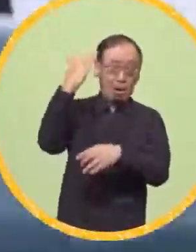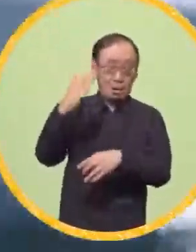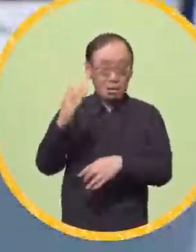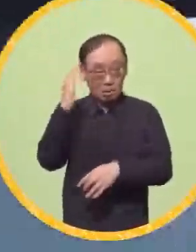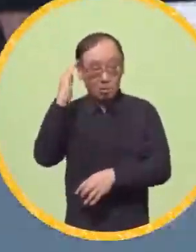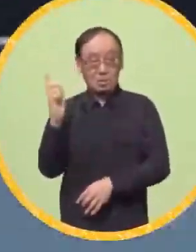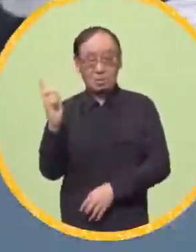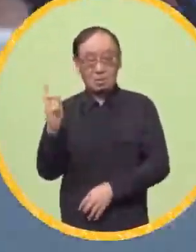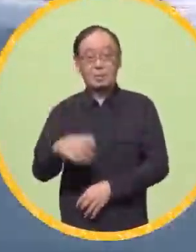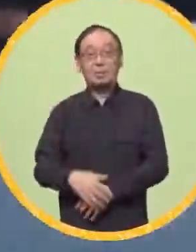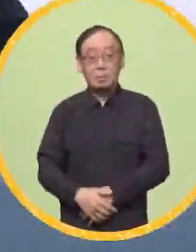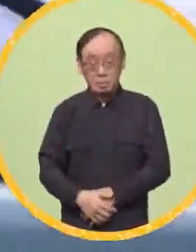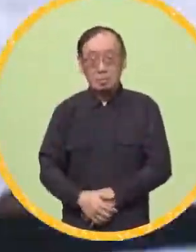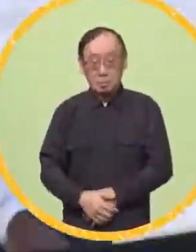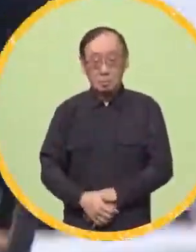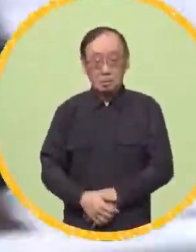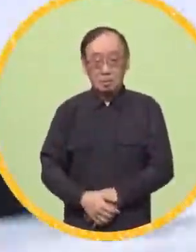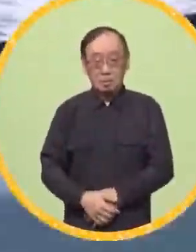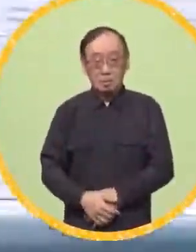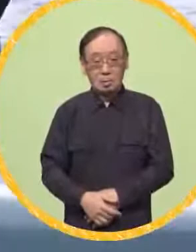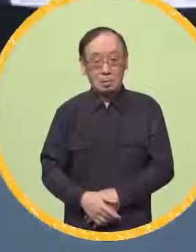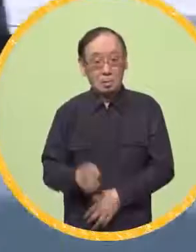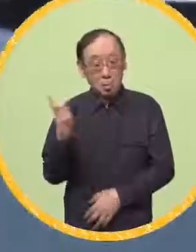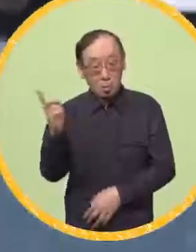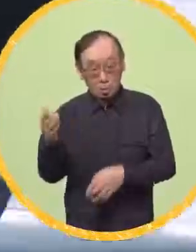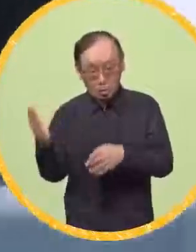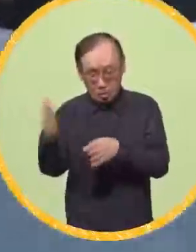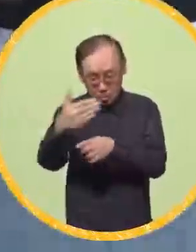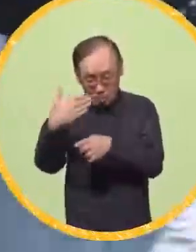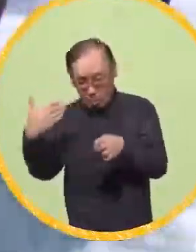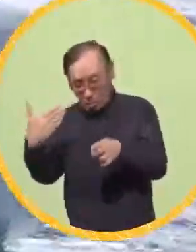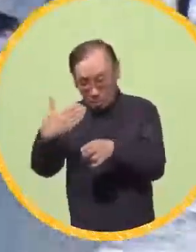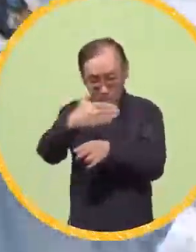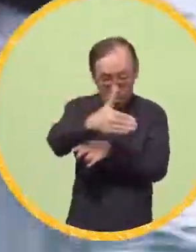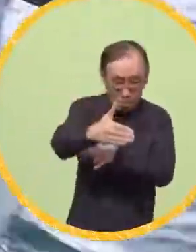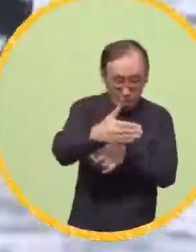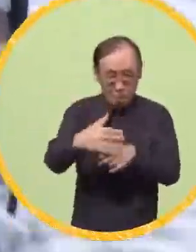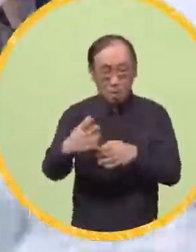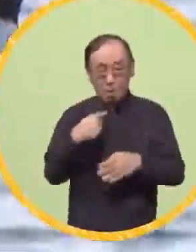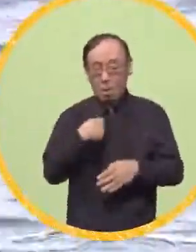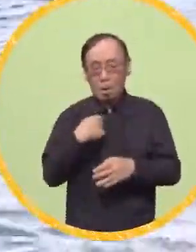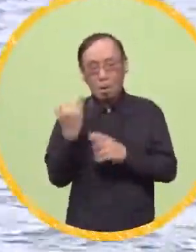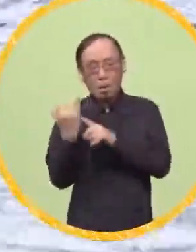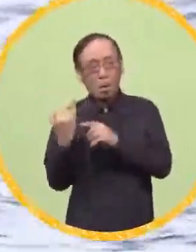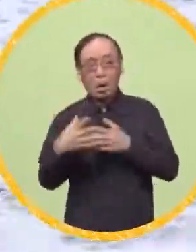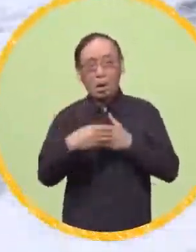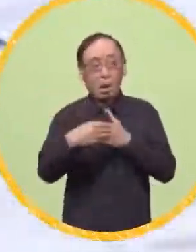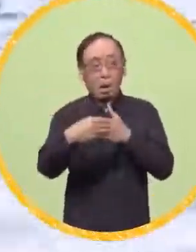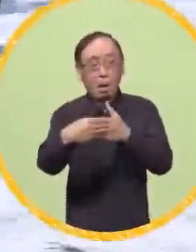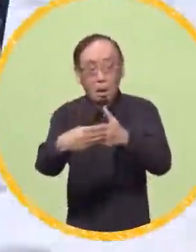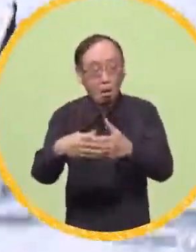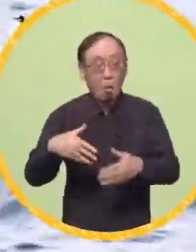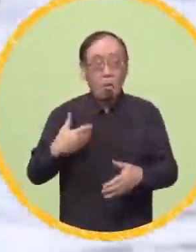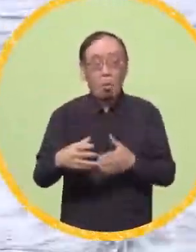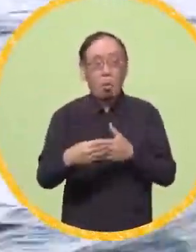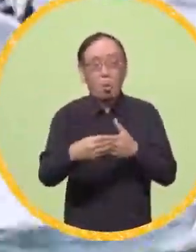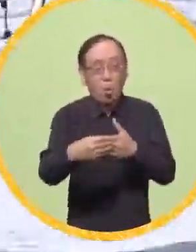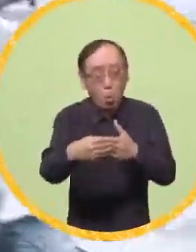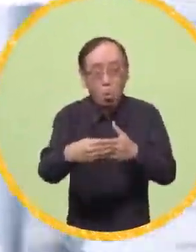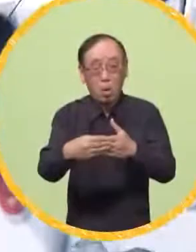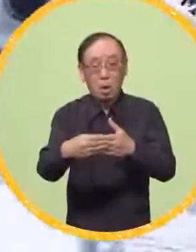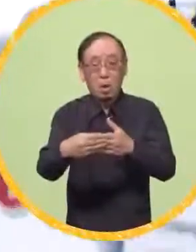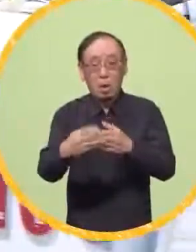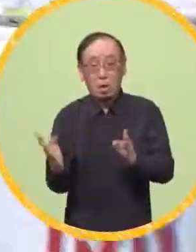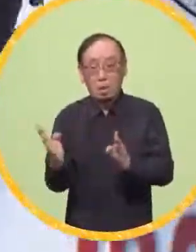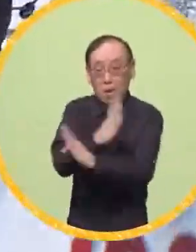ですそうなんですよねそうな貯蓄そうだし持って引っ張ってもらわないと無効に行けなくて税いっぺんに